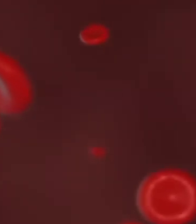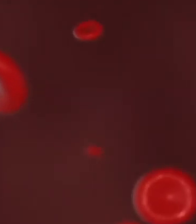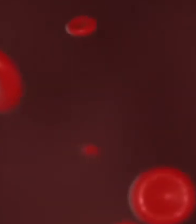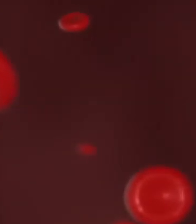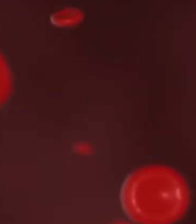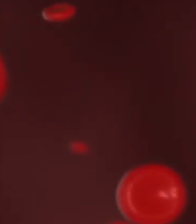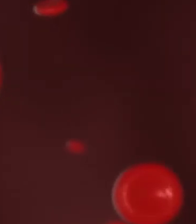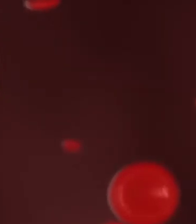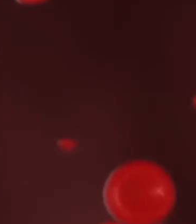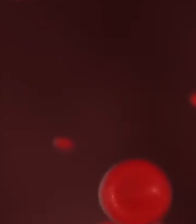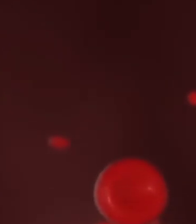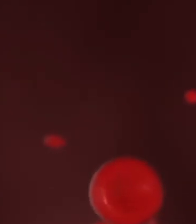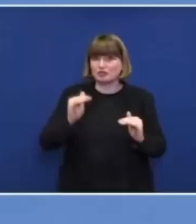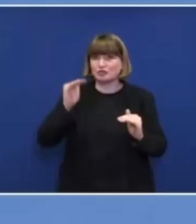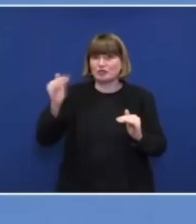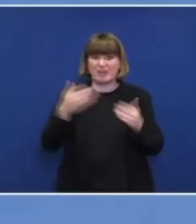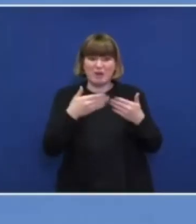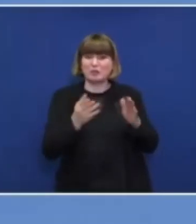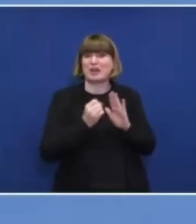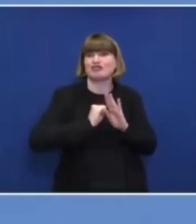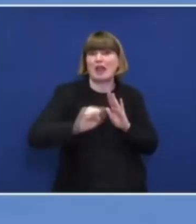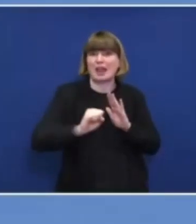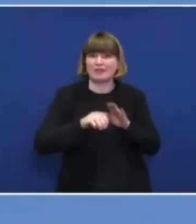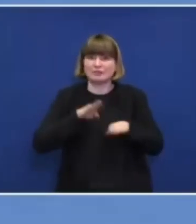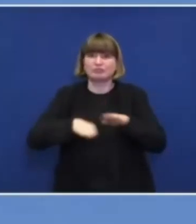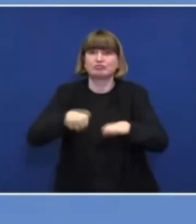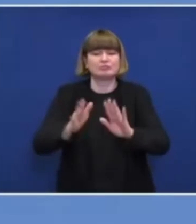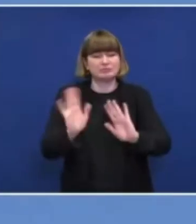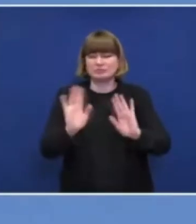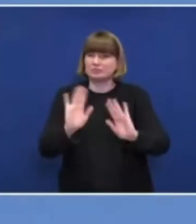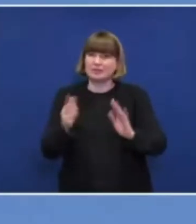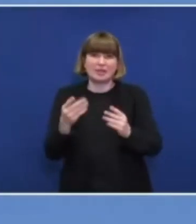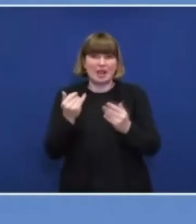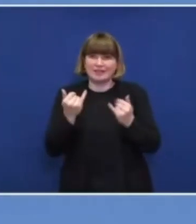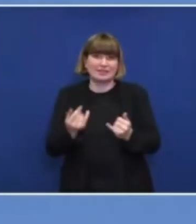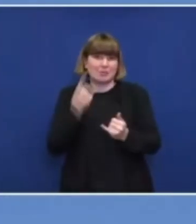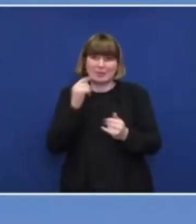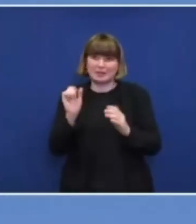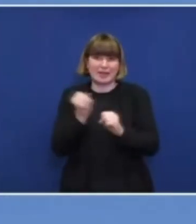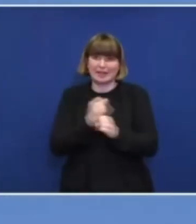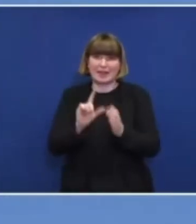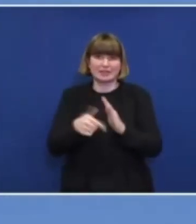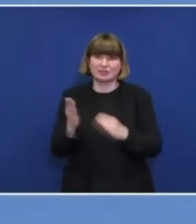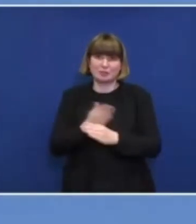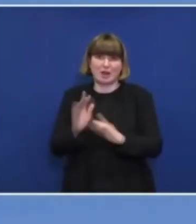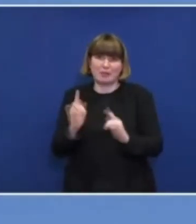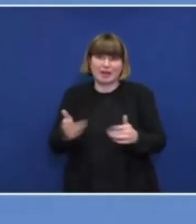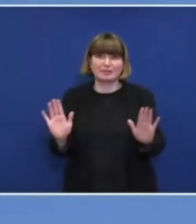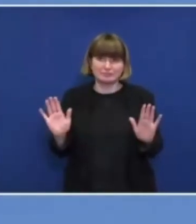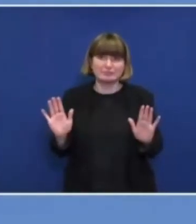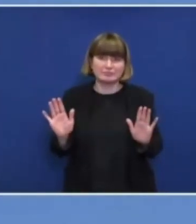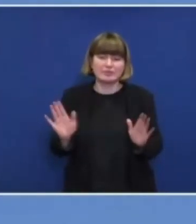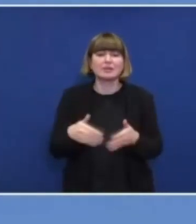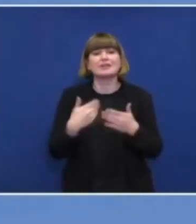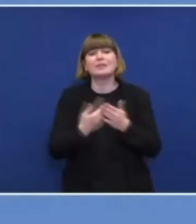1.259,5 μολύνσεις ανά 100.000 άτομα από 1.265 την προηγούμενη ημέρα. Η τοποθέτηση του